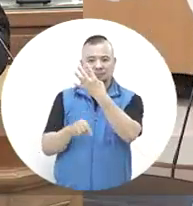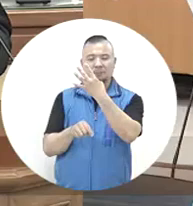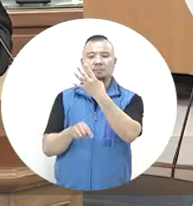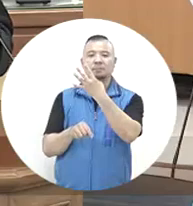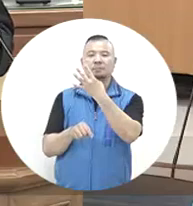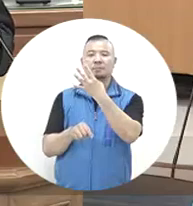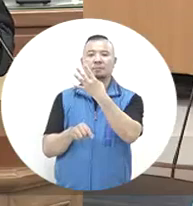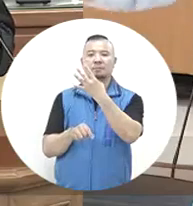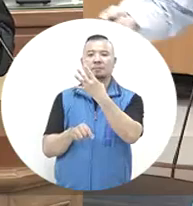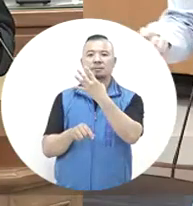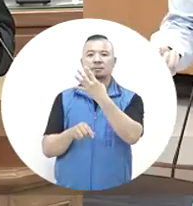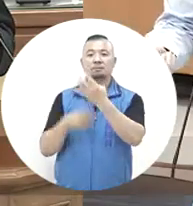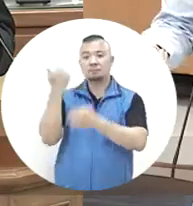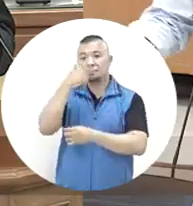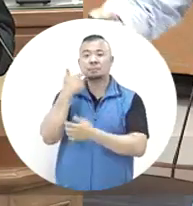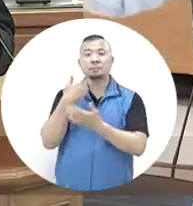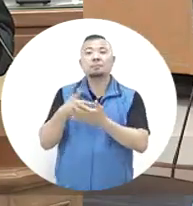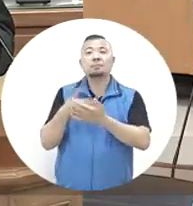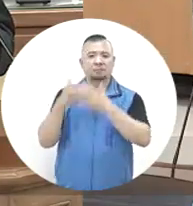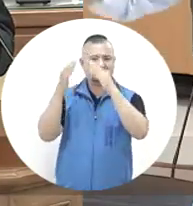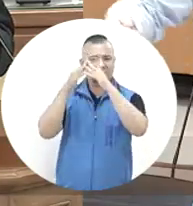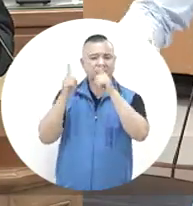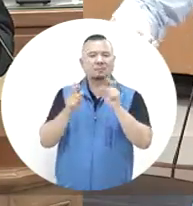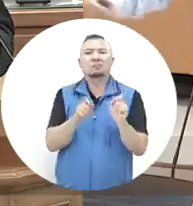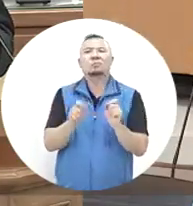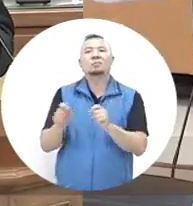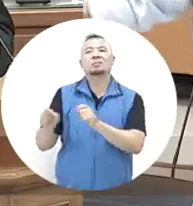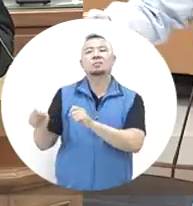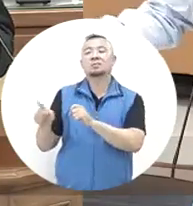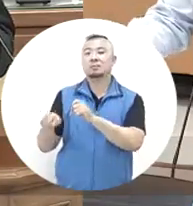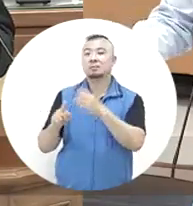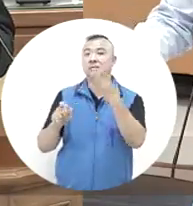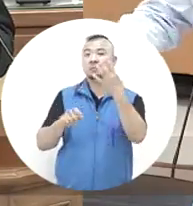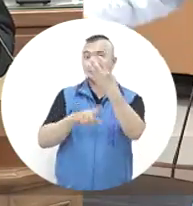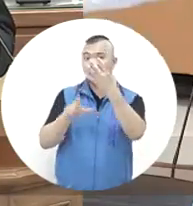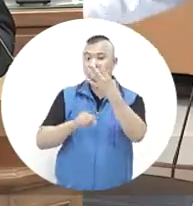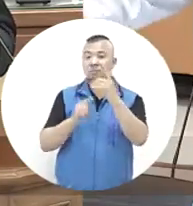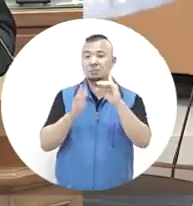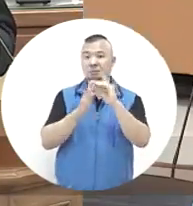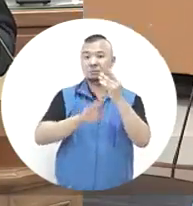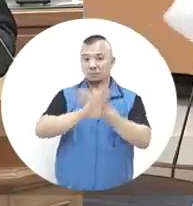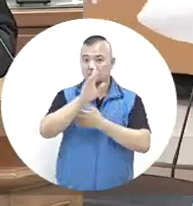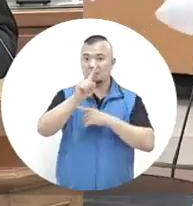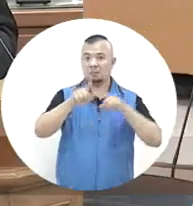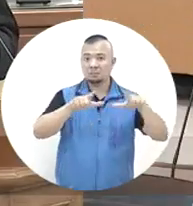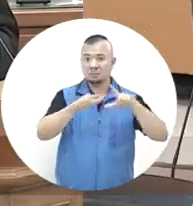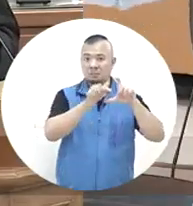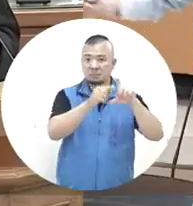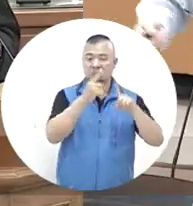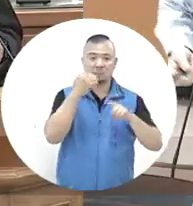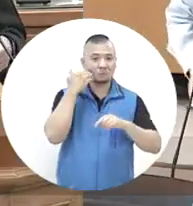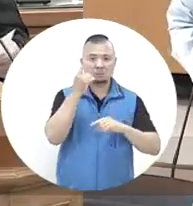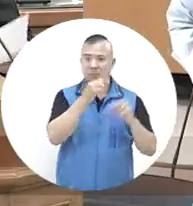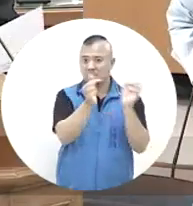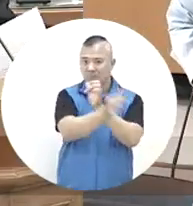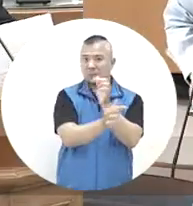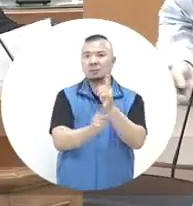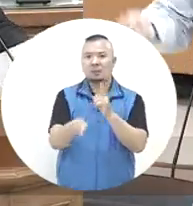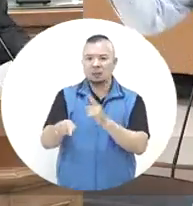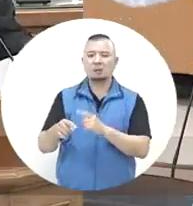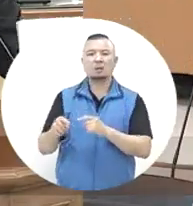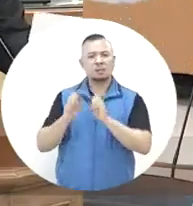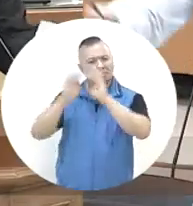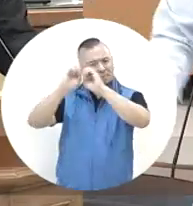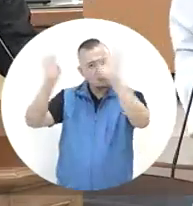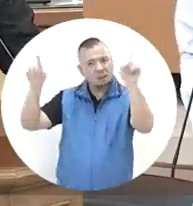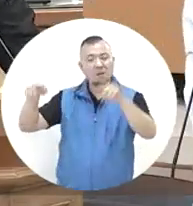是因为美术馆已经拖很久没开放嘛，所以我们四月户外园区做好以后，我们就赶快说，欸，大家来看齁，我们户外园区已经做好了。可